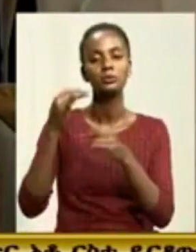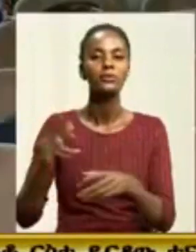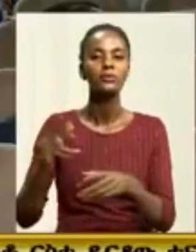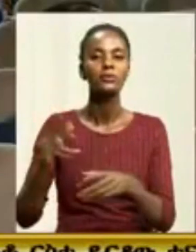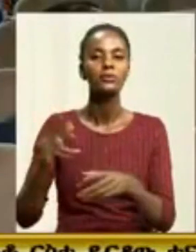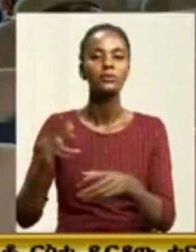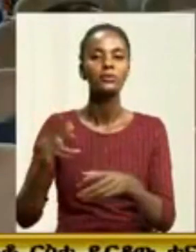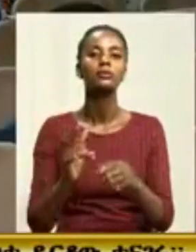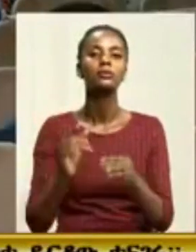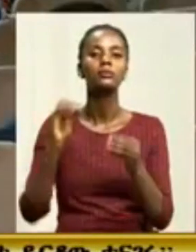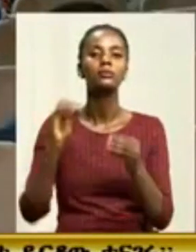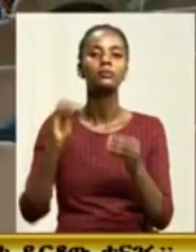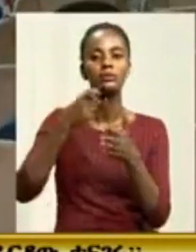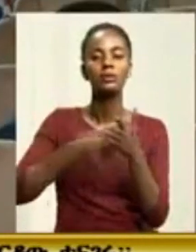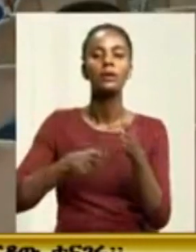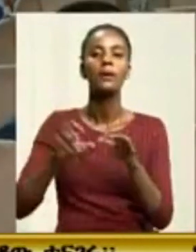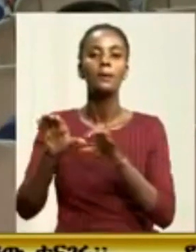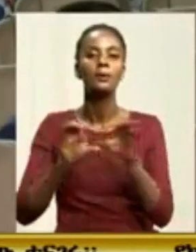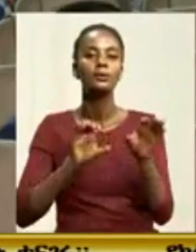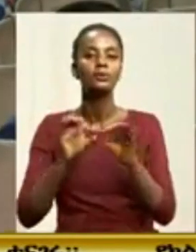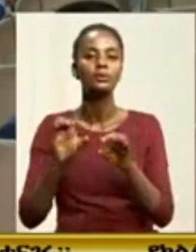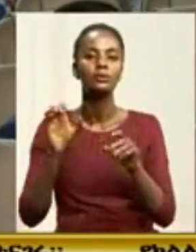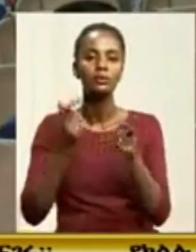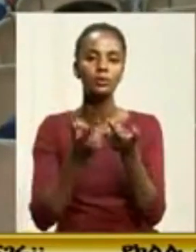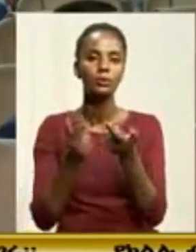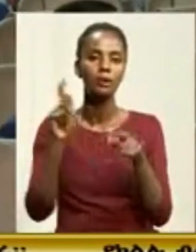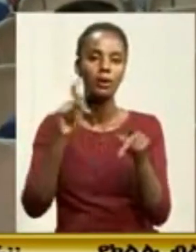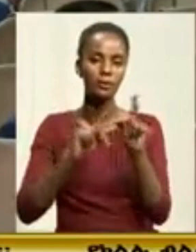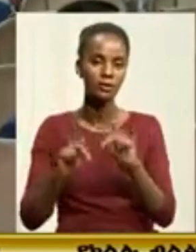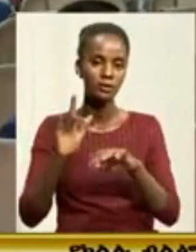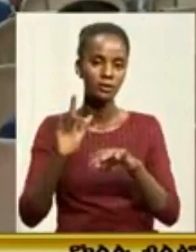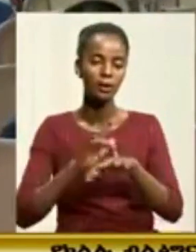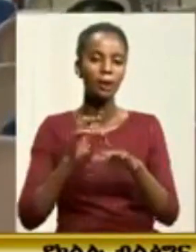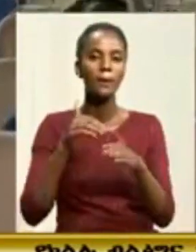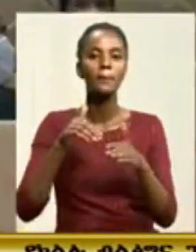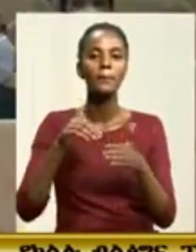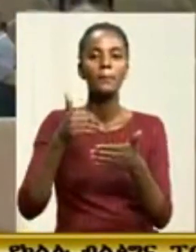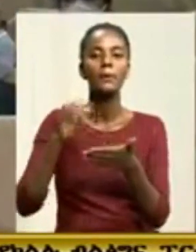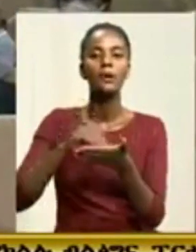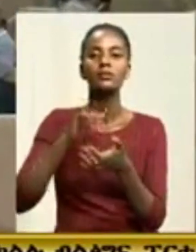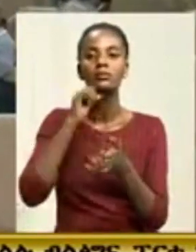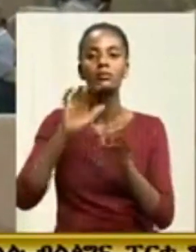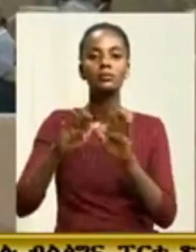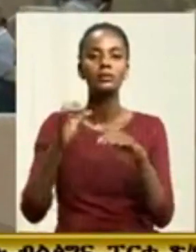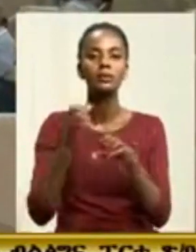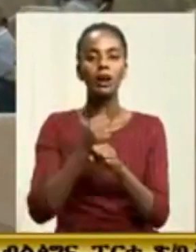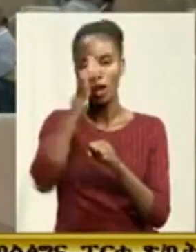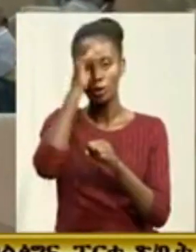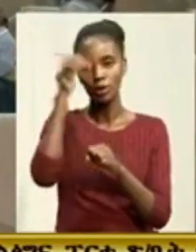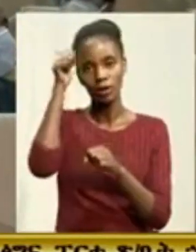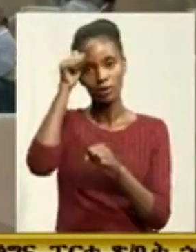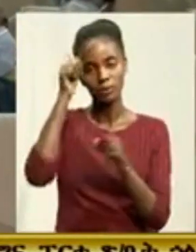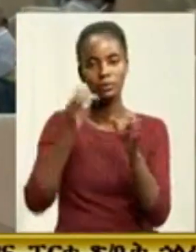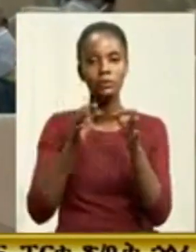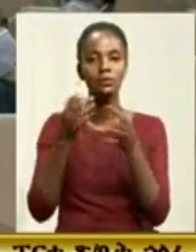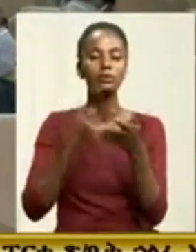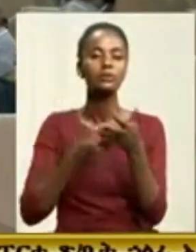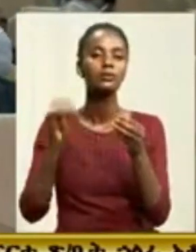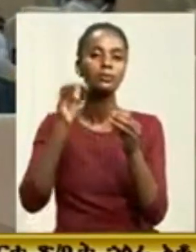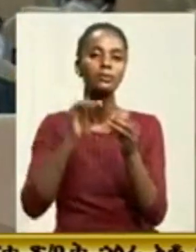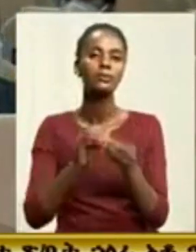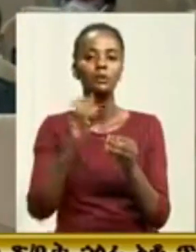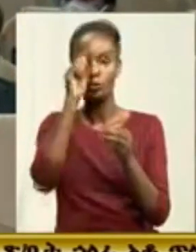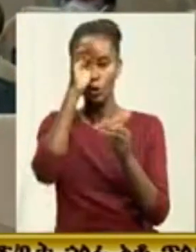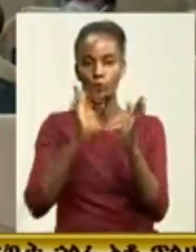ላይ የተጋነነ የዋጋ ጭማሪ በሚያደርጉ የንግዱ ማህበረሰብ አካላት ላይ የማያዳግም እርምጃ እንደተወሰደ አቶ አቅናው ገልጸዋል። ከዚህ በተጨማሪም የሰው